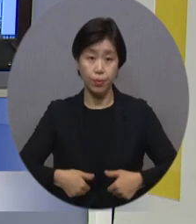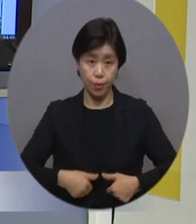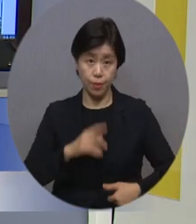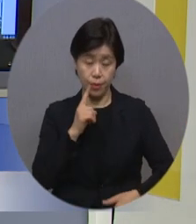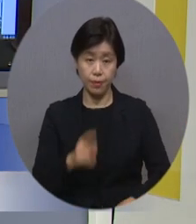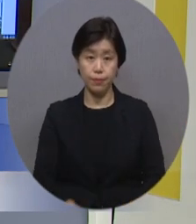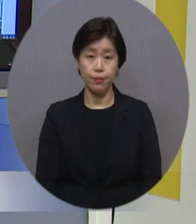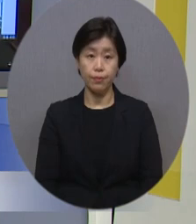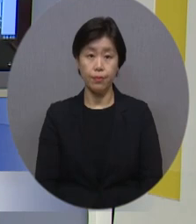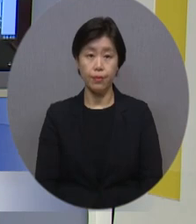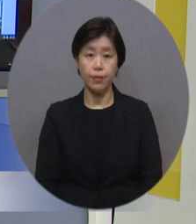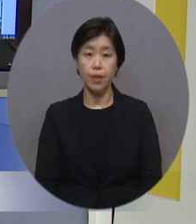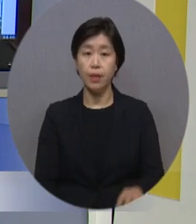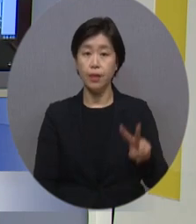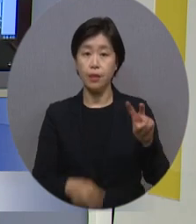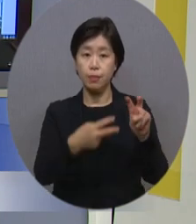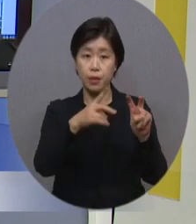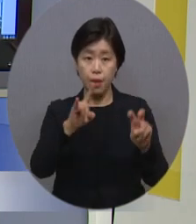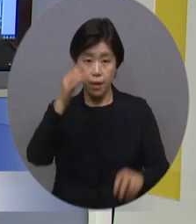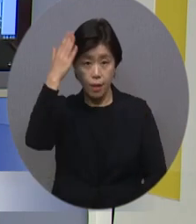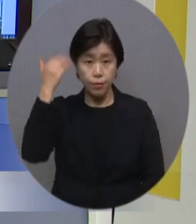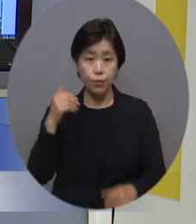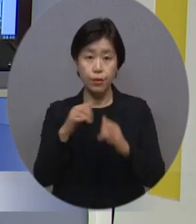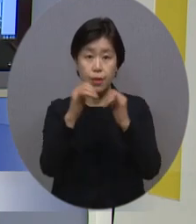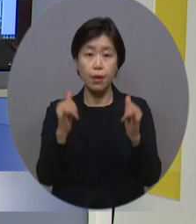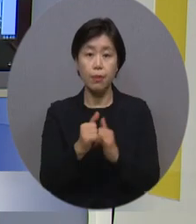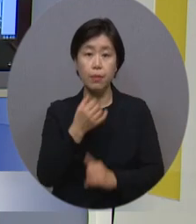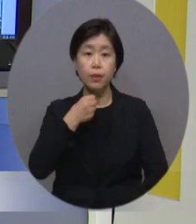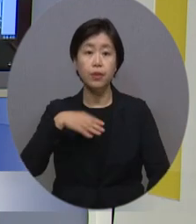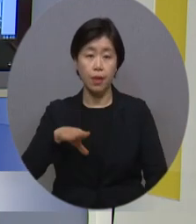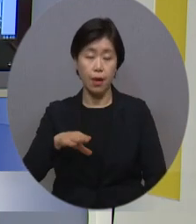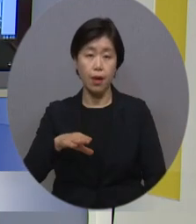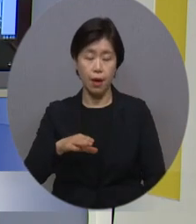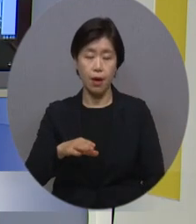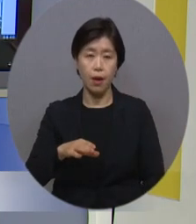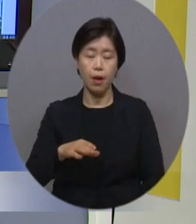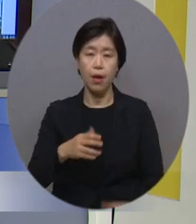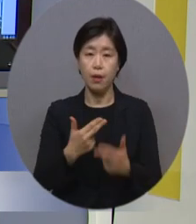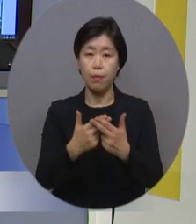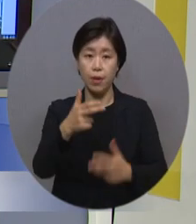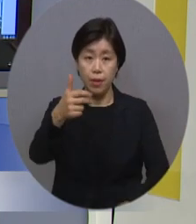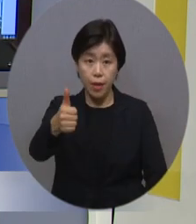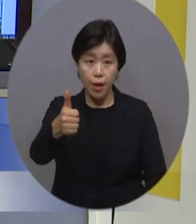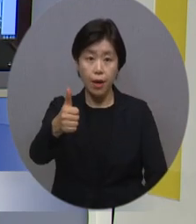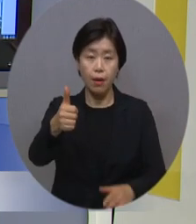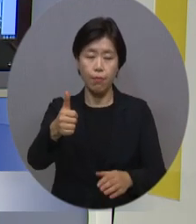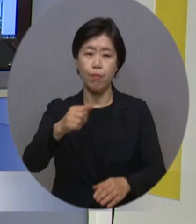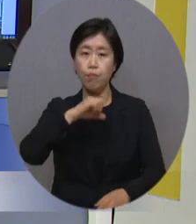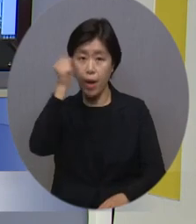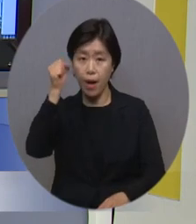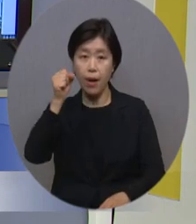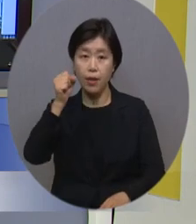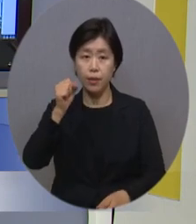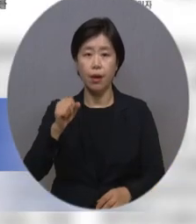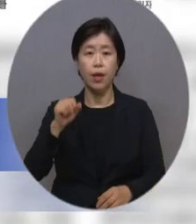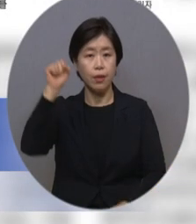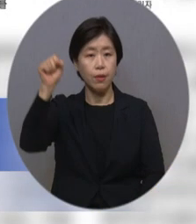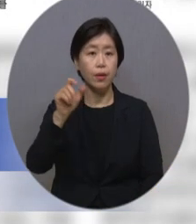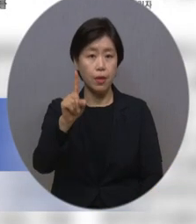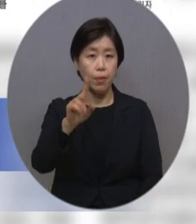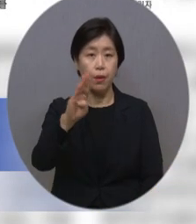다음 뉴스입니다 제22대 한국사회복지사협회장의 기호 1번 박일규 후보가 당선됐다는 소식입니다